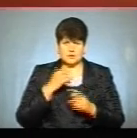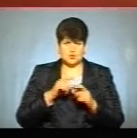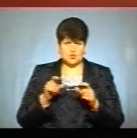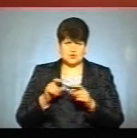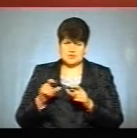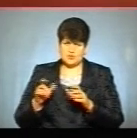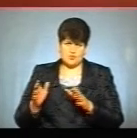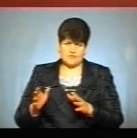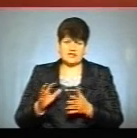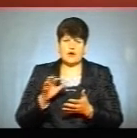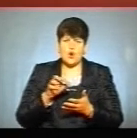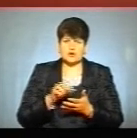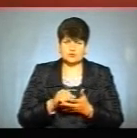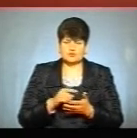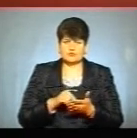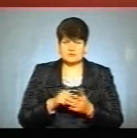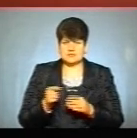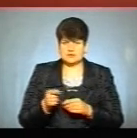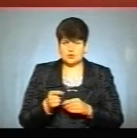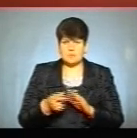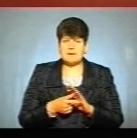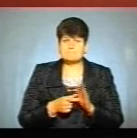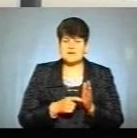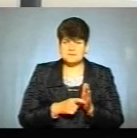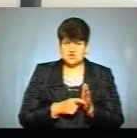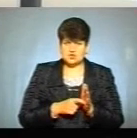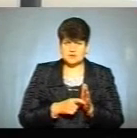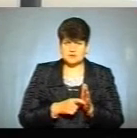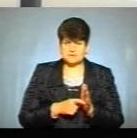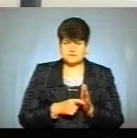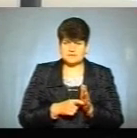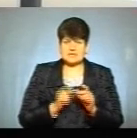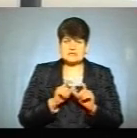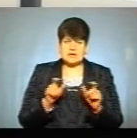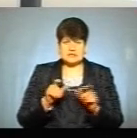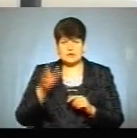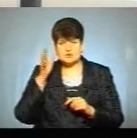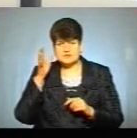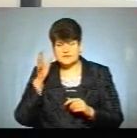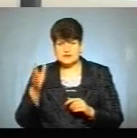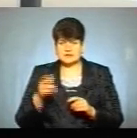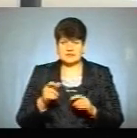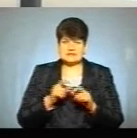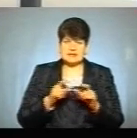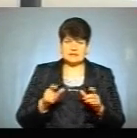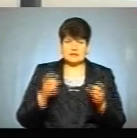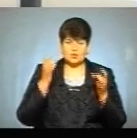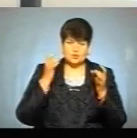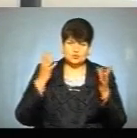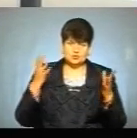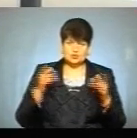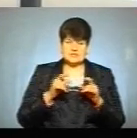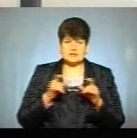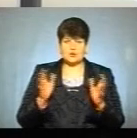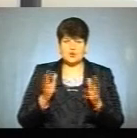які орендують міста Тернополя приміщення. Це і заклади освіти, і заклади культури, і заклади